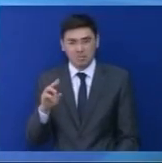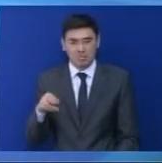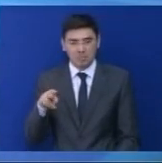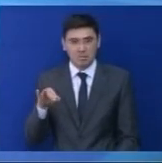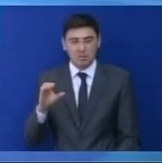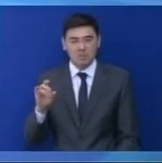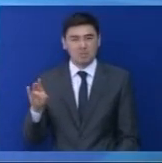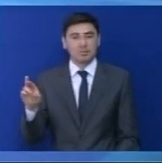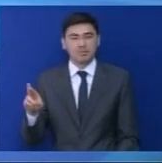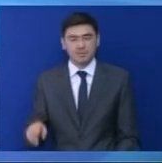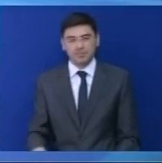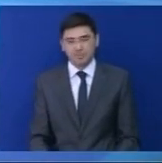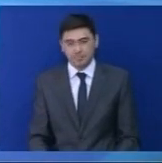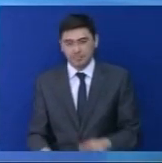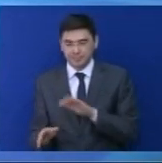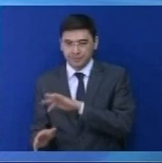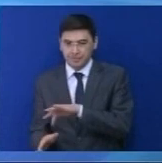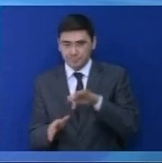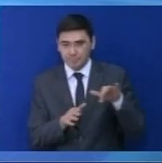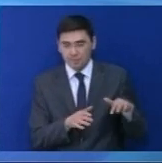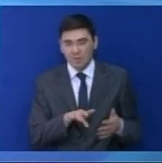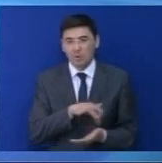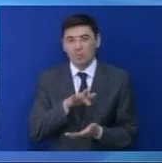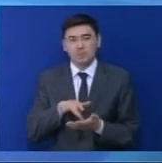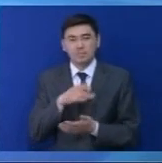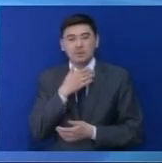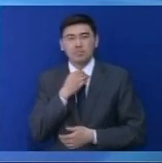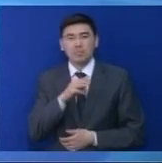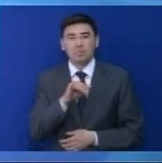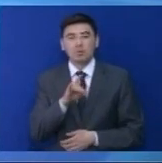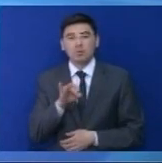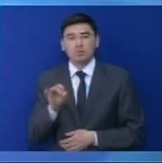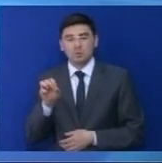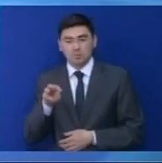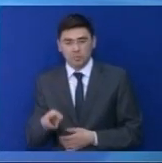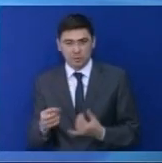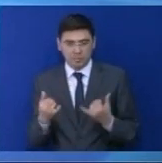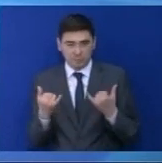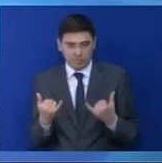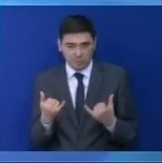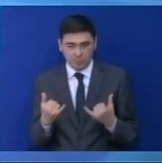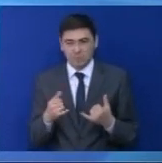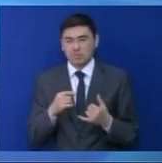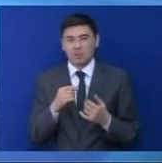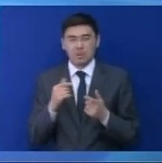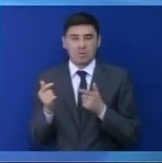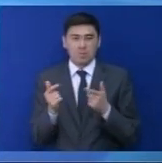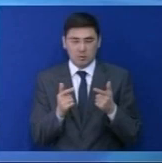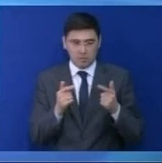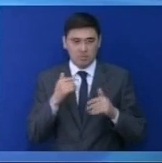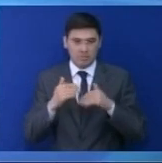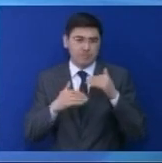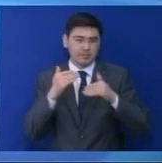«Семей» ведется активное развитие внутреннего туризма. Сейчас разрабатываются туристические маршруты по историческим и сакральным местам нашего